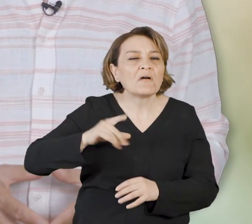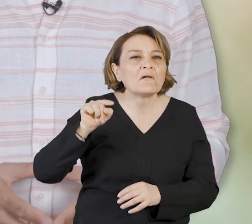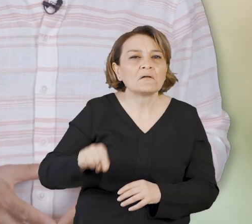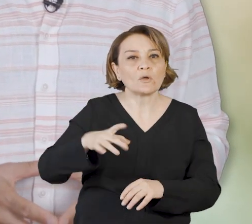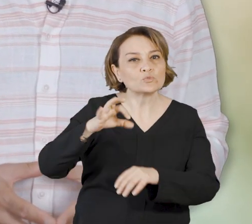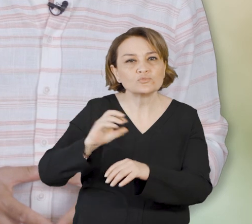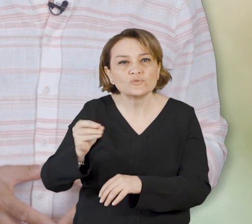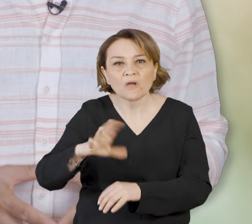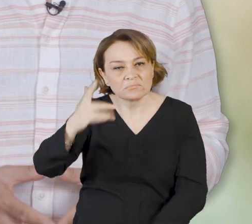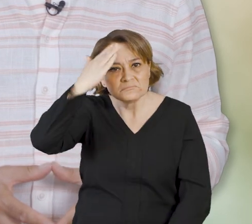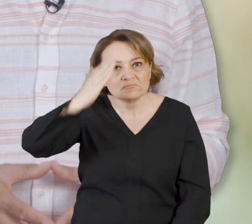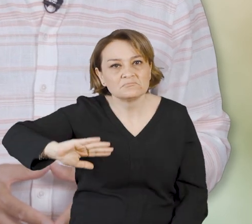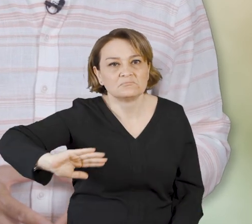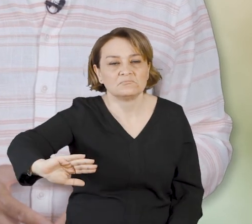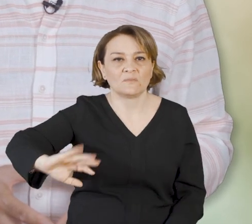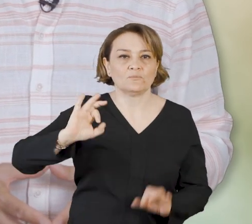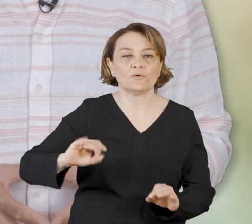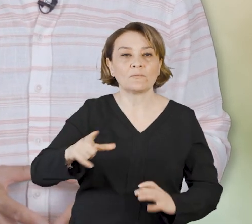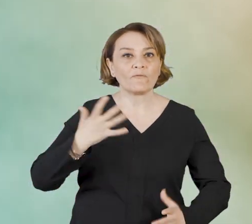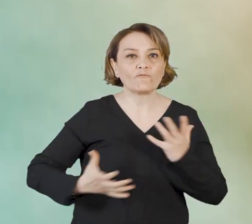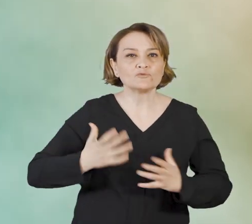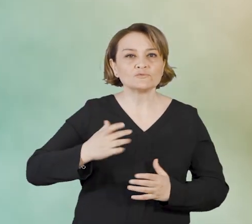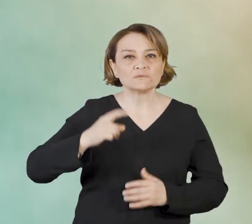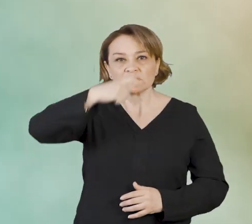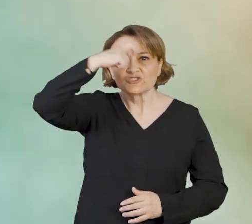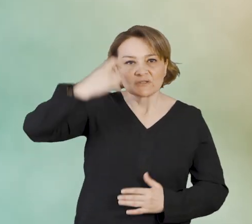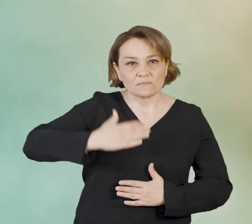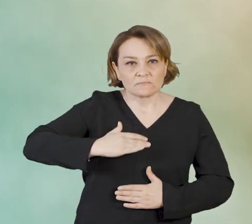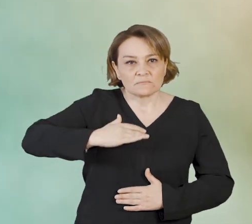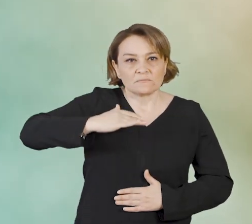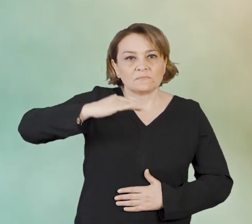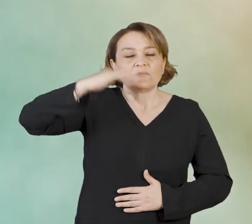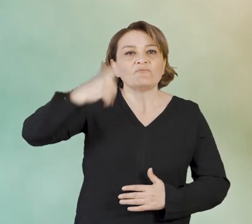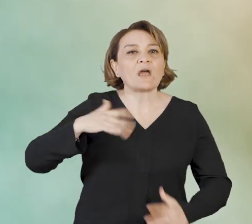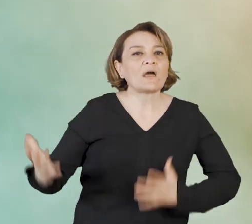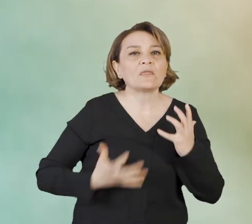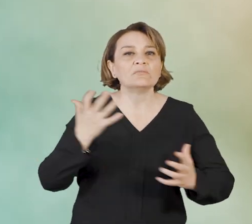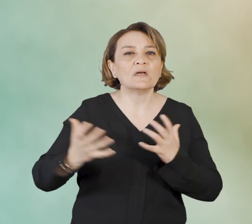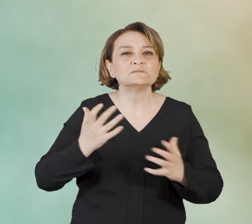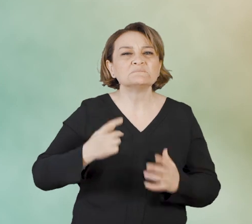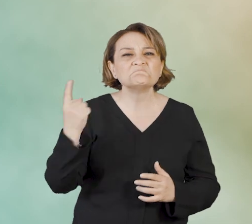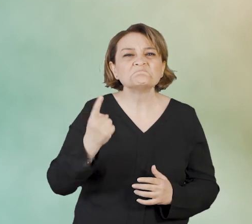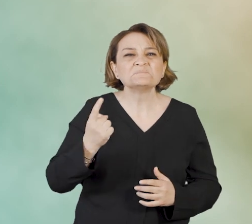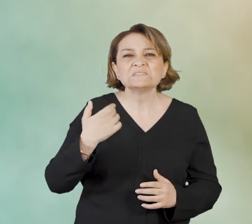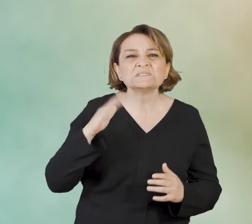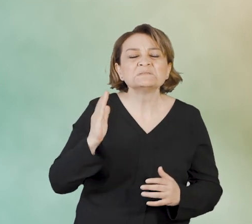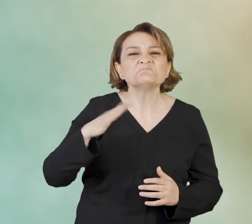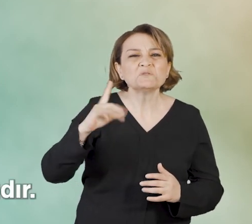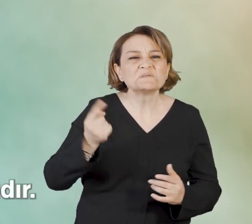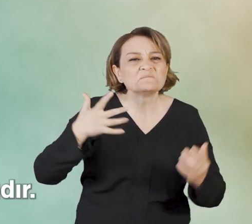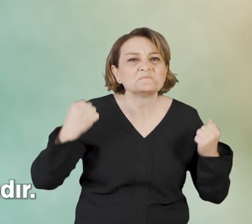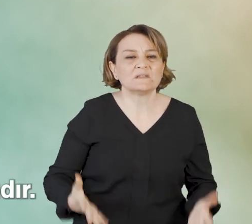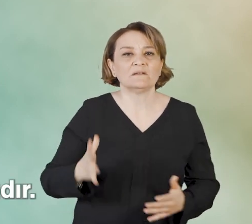hastalandığında da aynı şeyi yaparız. Çünkü vücut ısısının yükselmesi, yani ateş, vücutta bir şeylerin yolunda gitmediğini